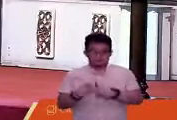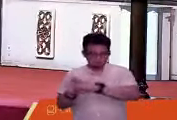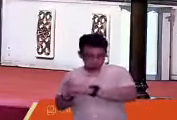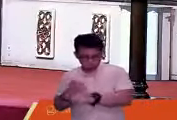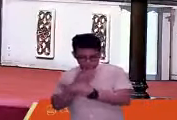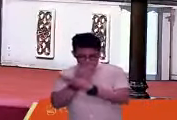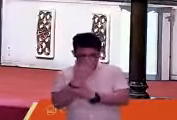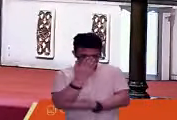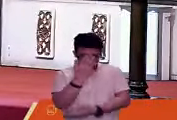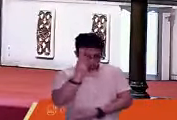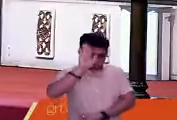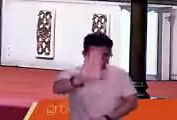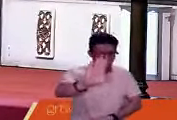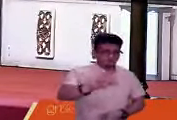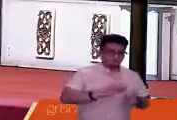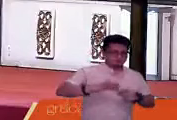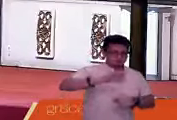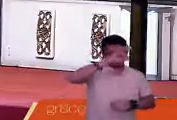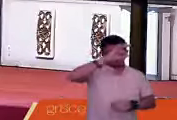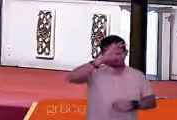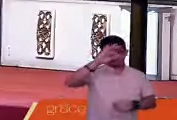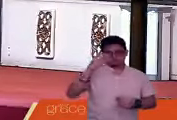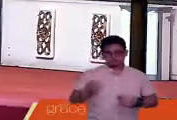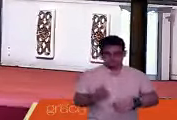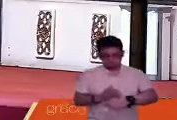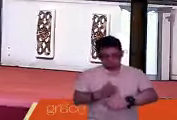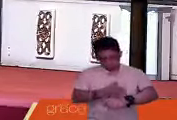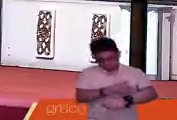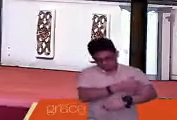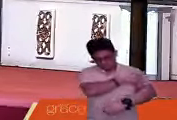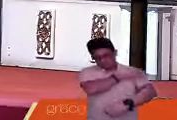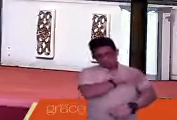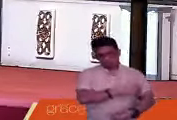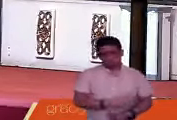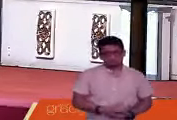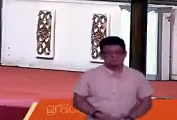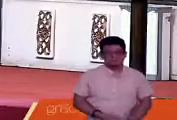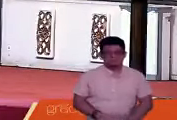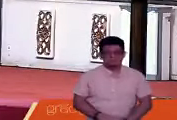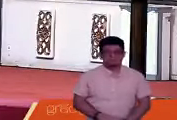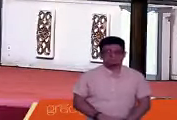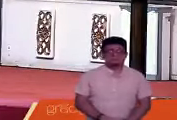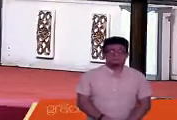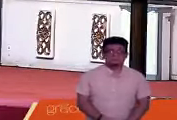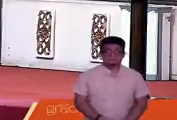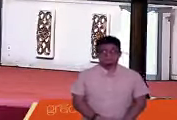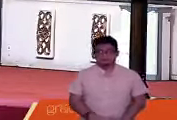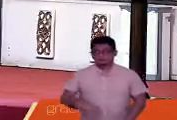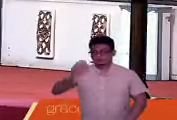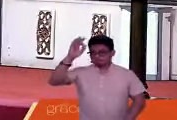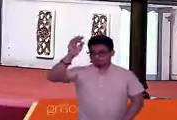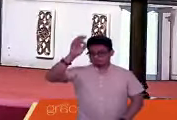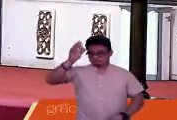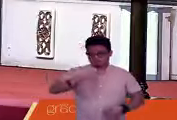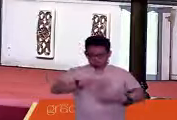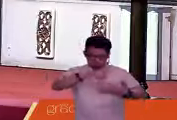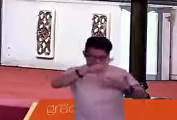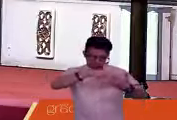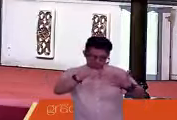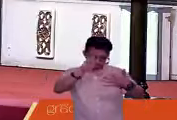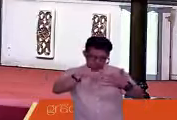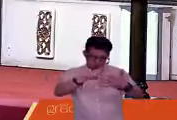Mga kaigsunan, kadaghan ko ni gibasa-basa nga versikulo sa Bible. Kay gusto kong makita